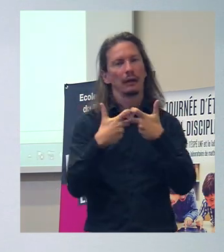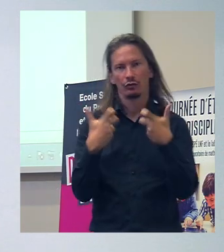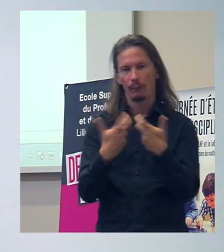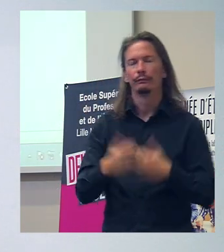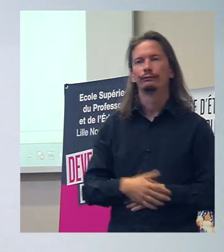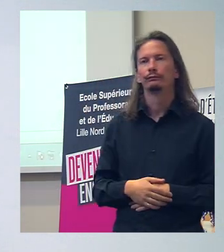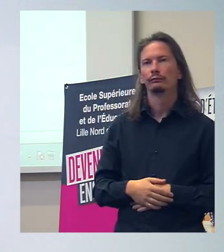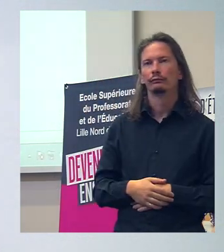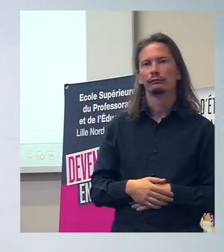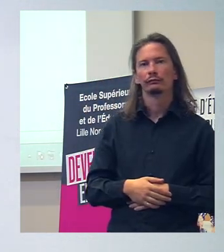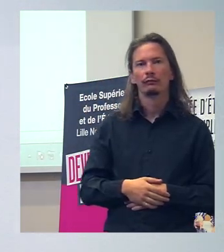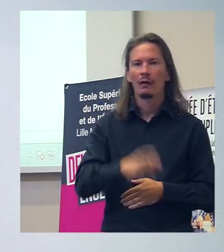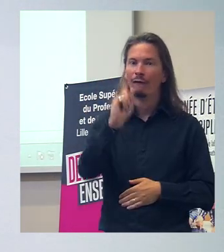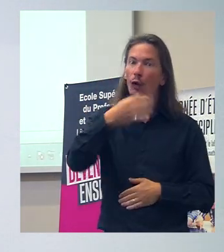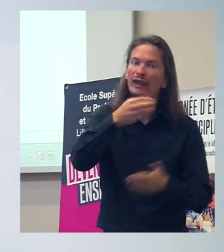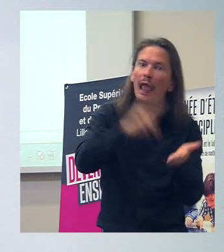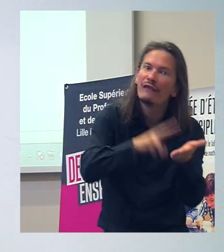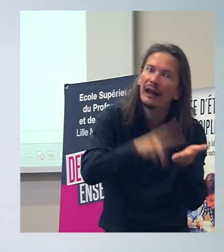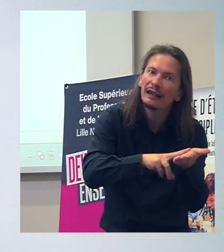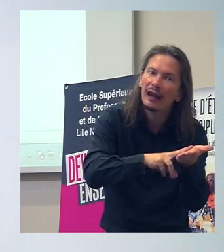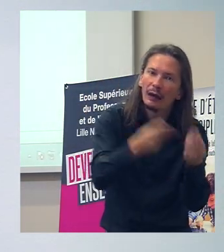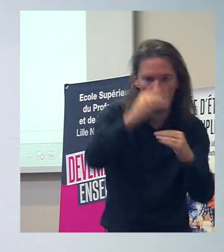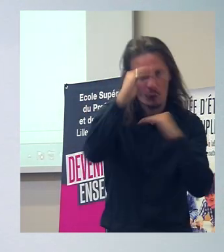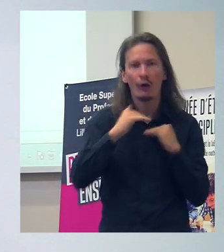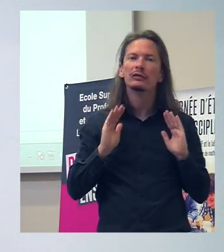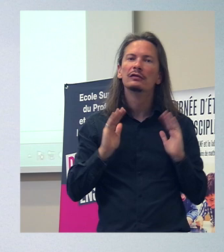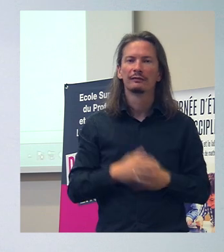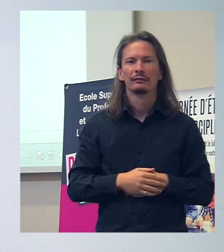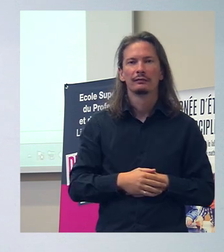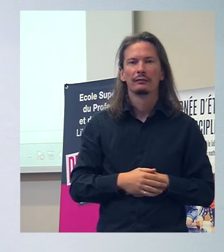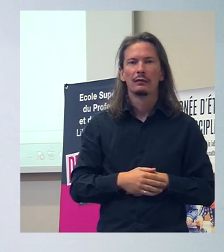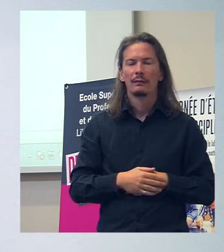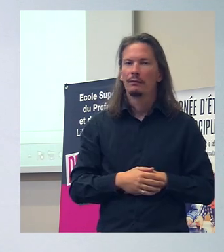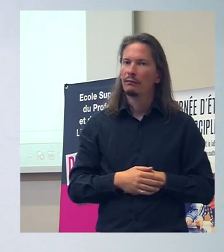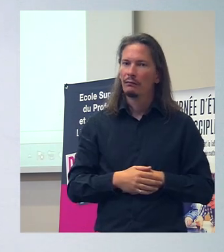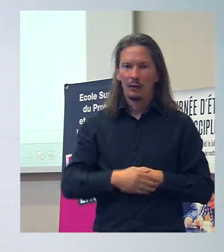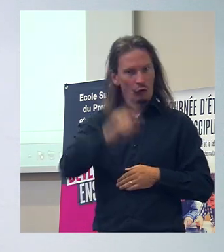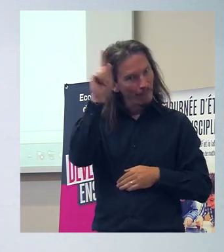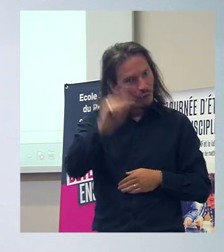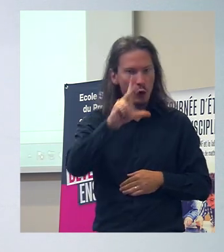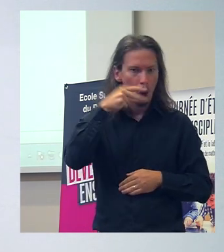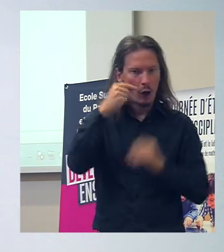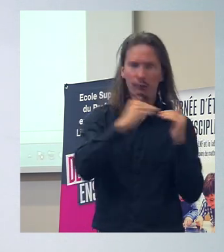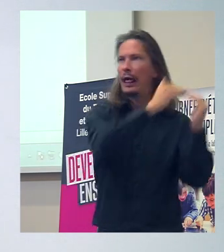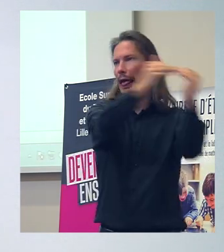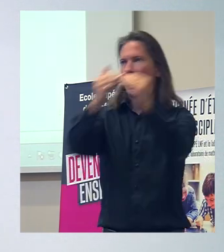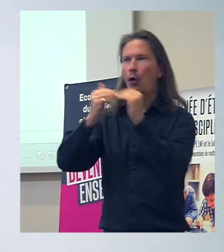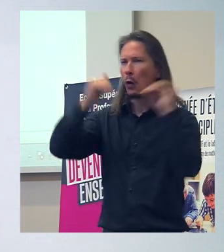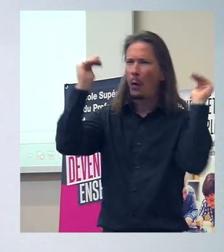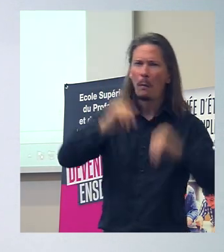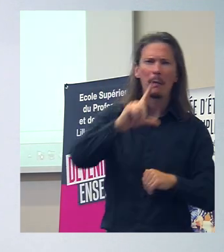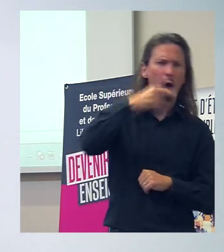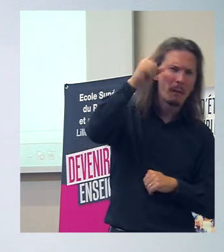exemple, il faut dire la vérité pour garder la confiance, il faut considérer que les hommes sont égaux, quel que soit leur sexe